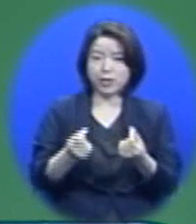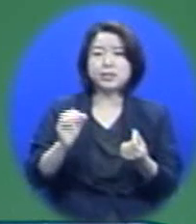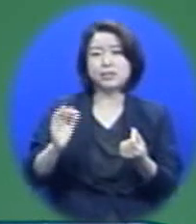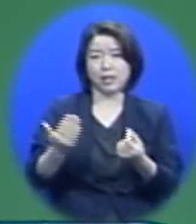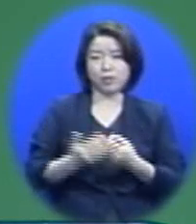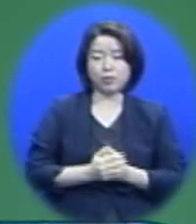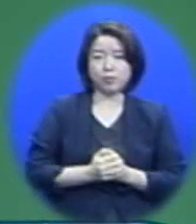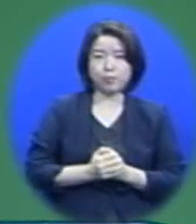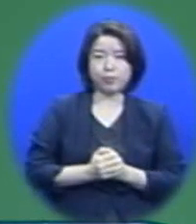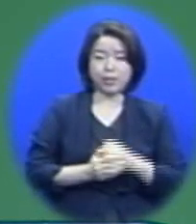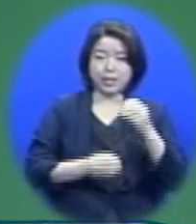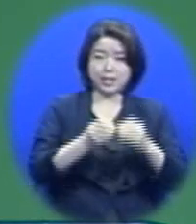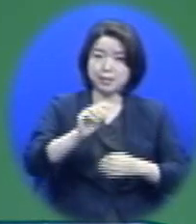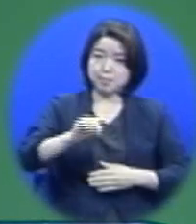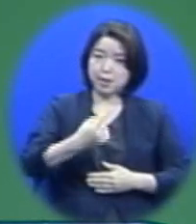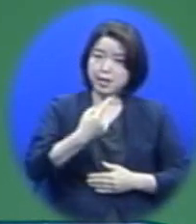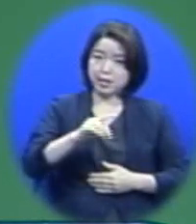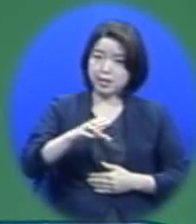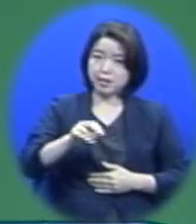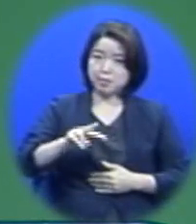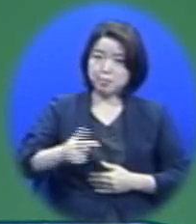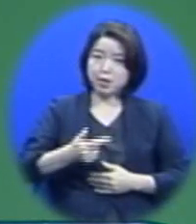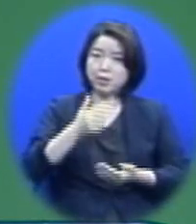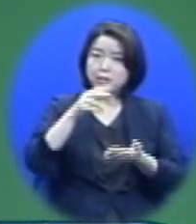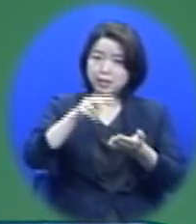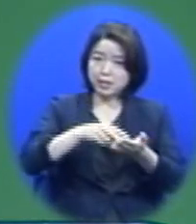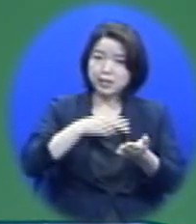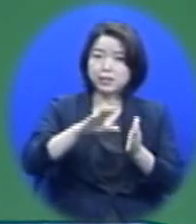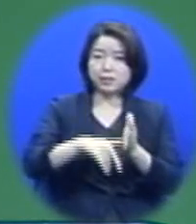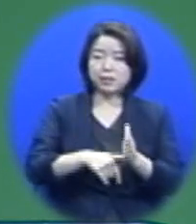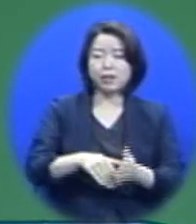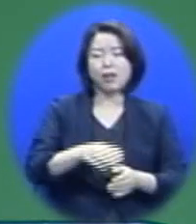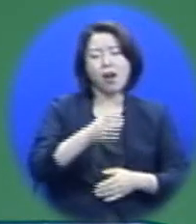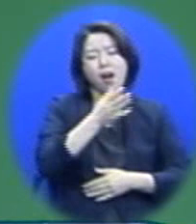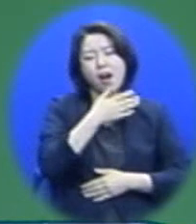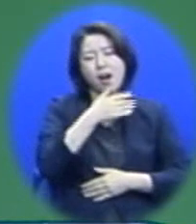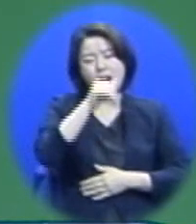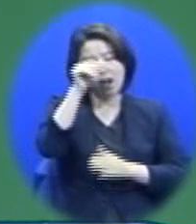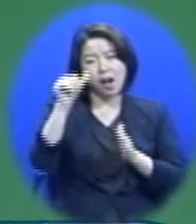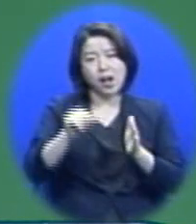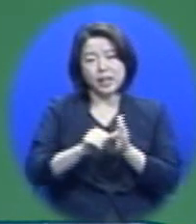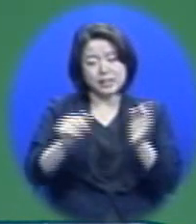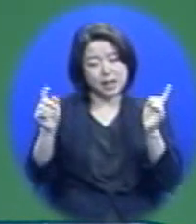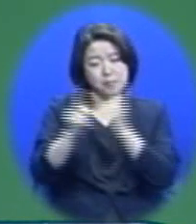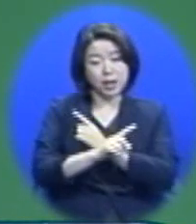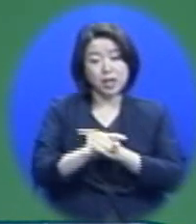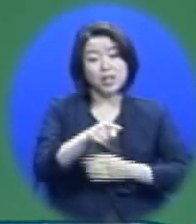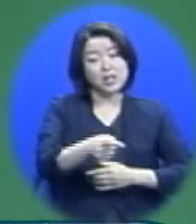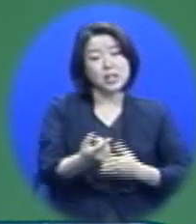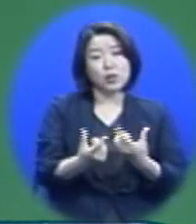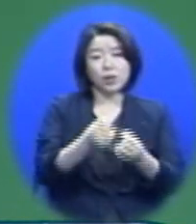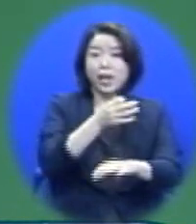시편 101편을 읽으면서 아, 인생이 바뀌는 게 이렇게 간단할 수 있구나.